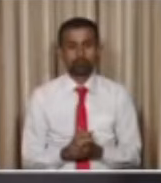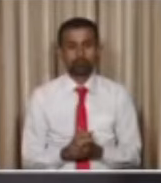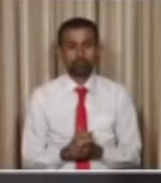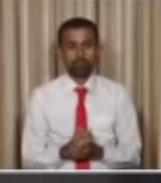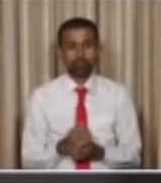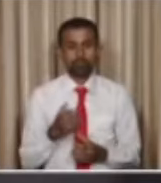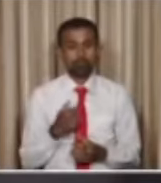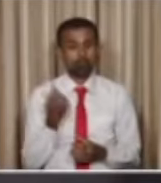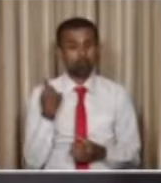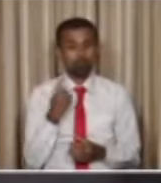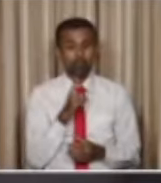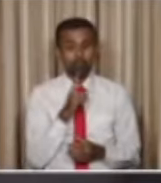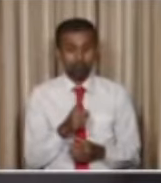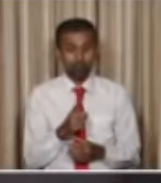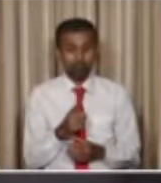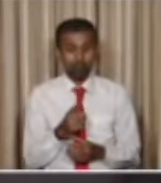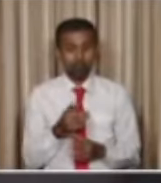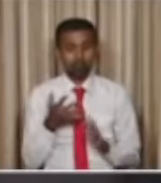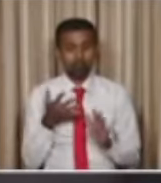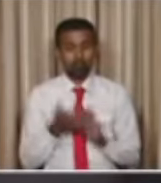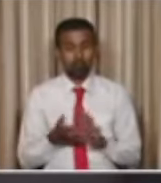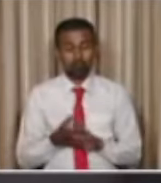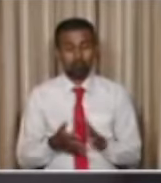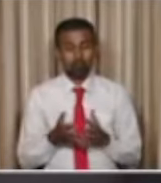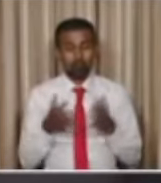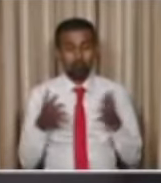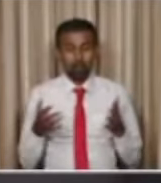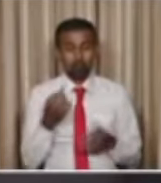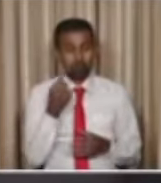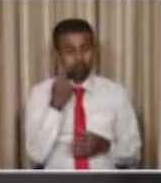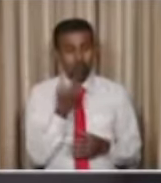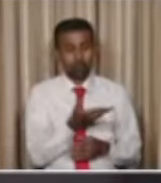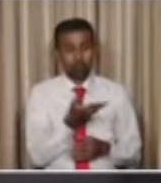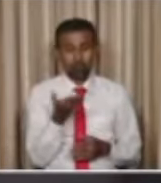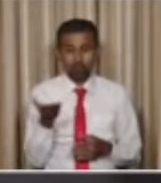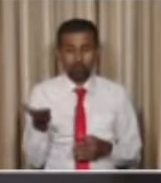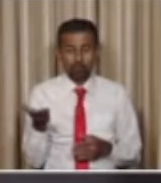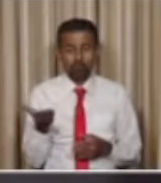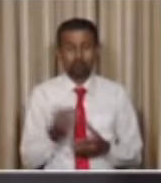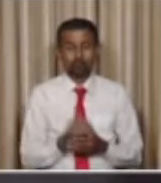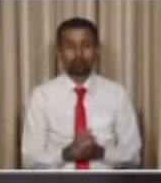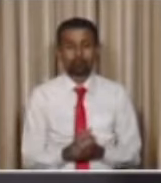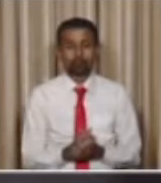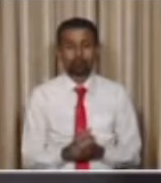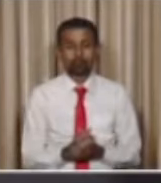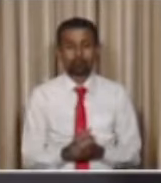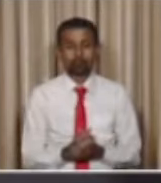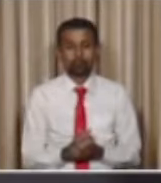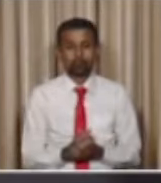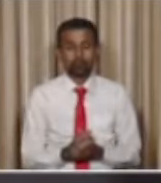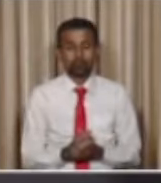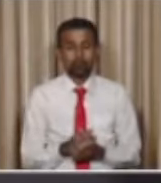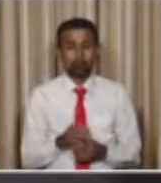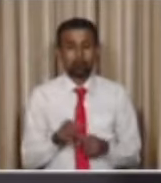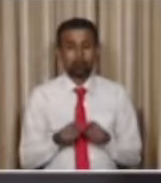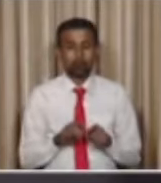ಮಾಮ್ ಮುಲಿಂಗ್ ಕ್ಯೂವ ಸಿದುವೀಂ ಅನಂತವತ್ ದಕಿನ್ನ ಲಭಿನ್ ಅಪಿಟ ಲೆಬುನ ಹೆಬೈ ಮೆಹಮ